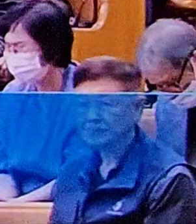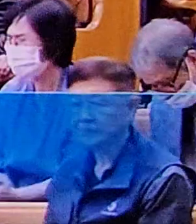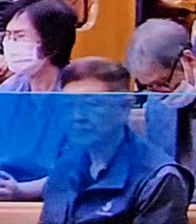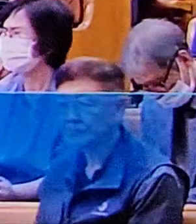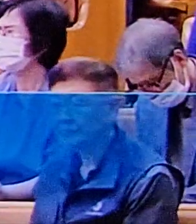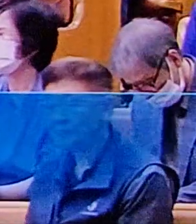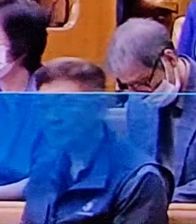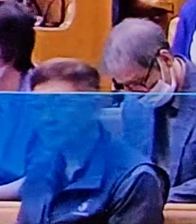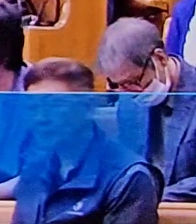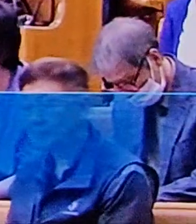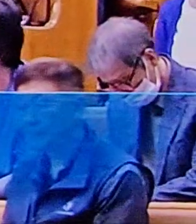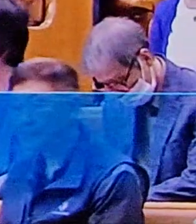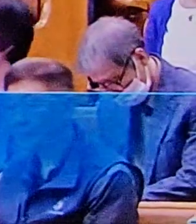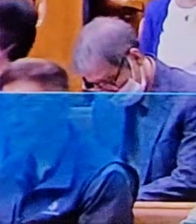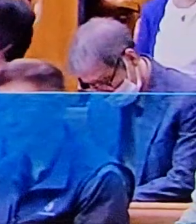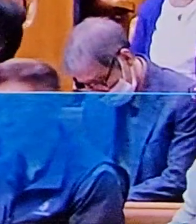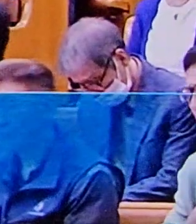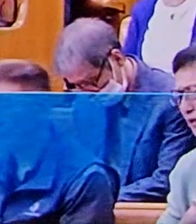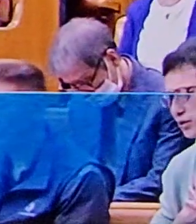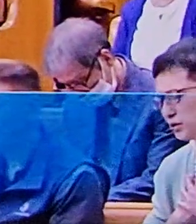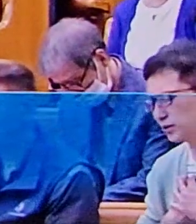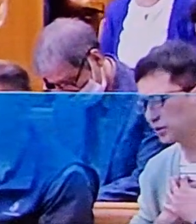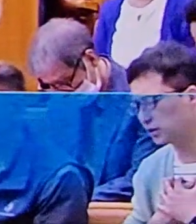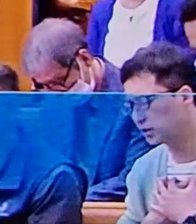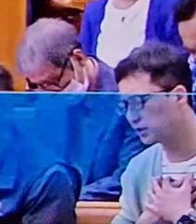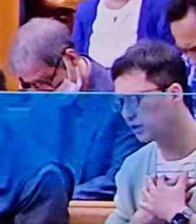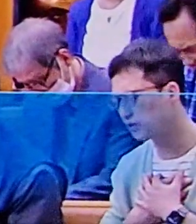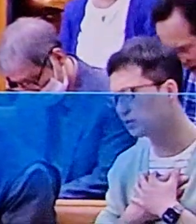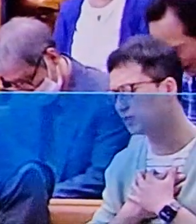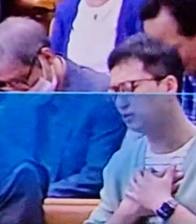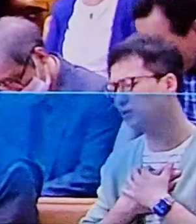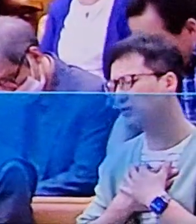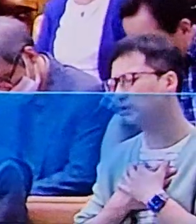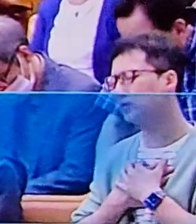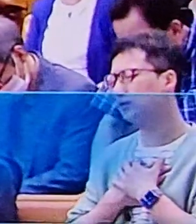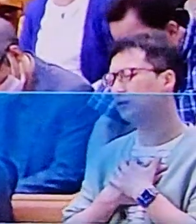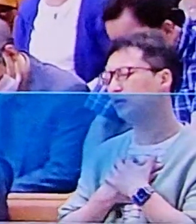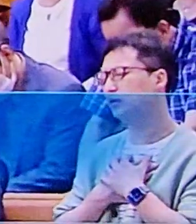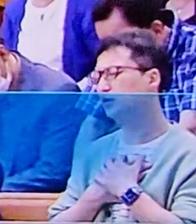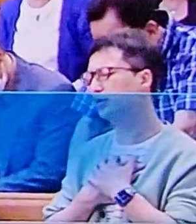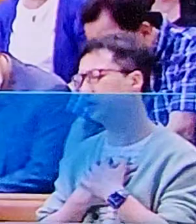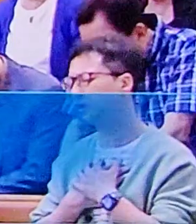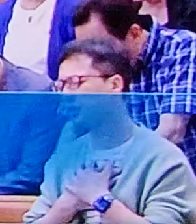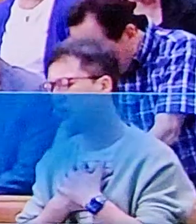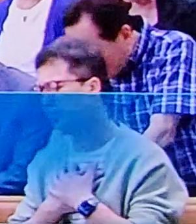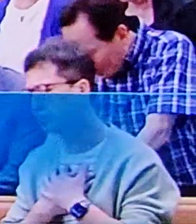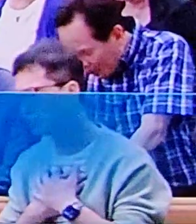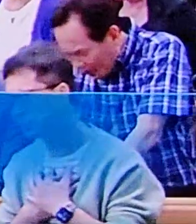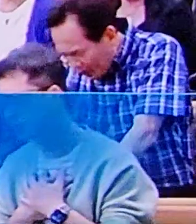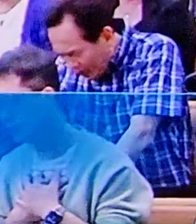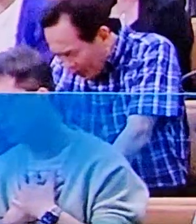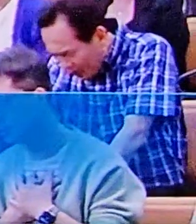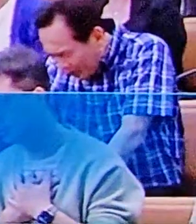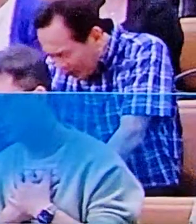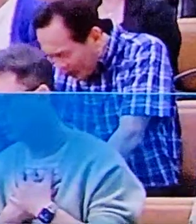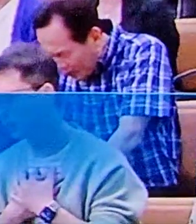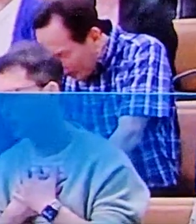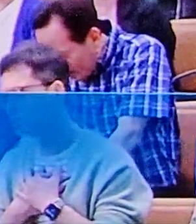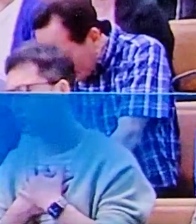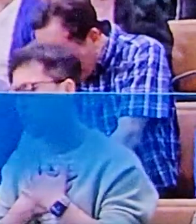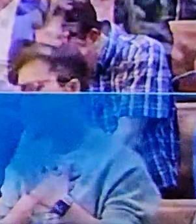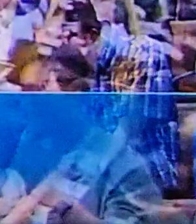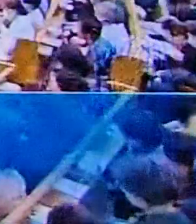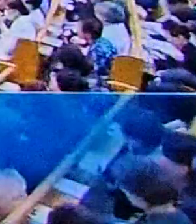은혜들어 주옵소서. 오 주님만 믿고 열바라고 나갑니다. 주의 성령의 역사입니다. 주관하여서 하늘을